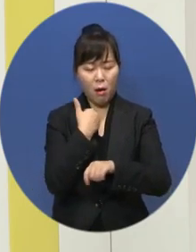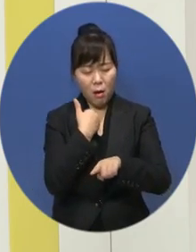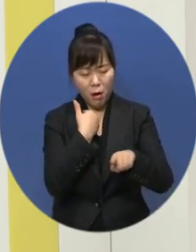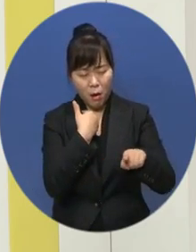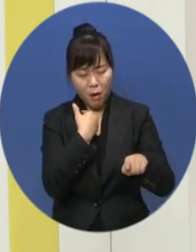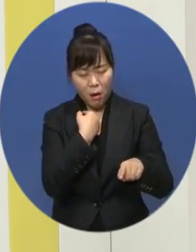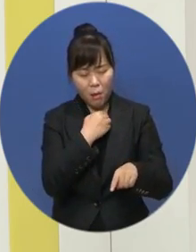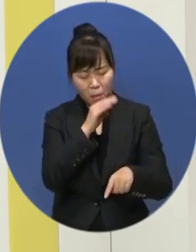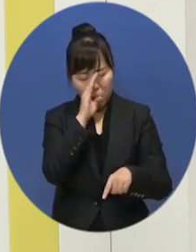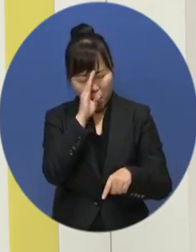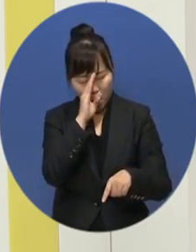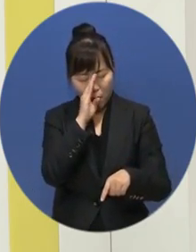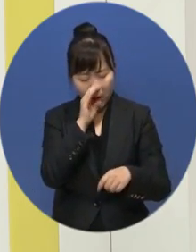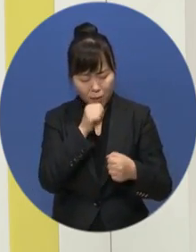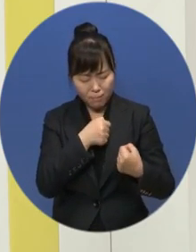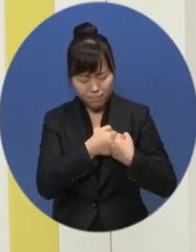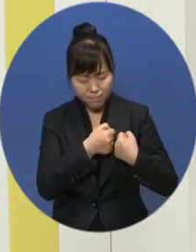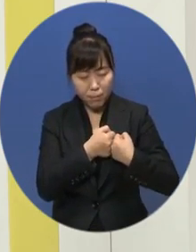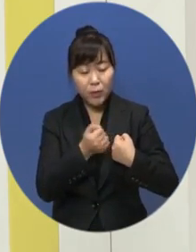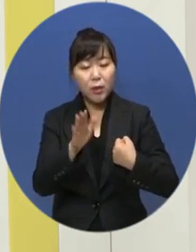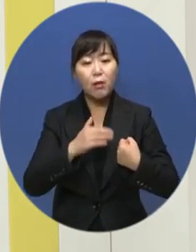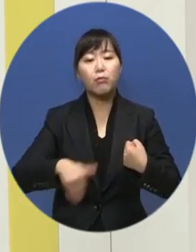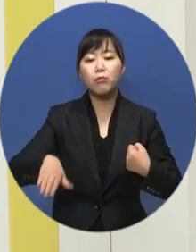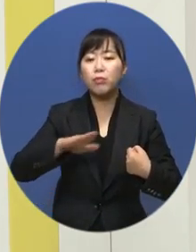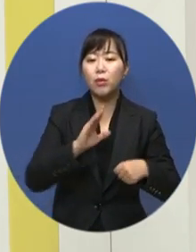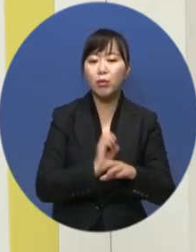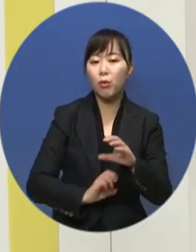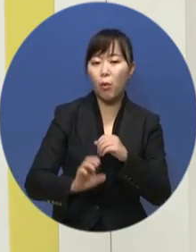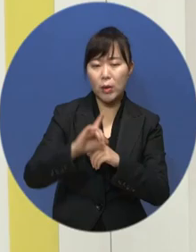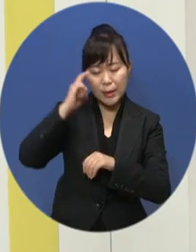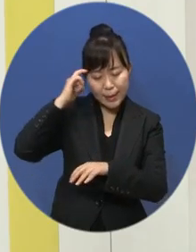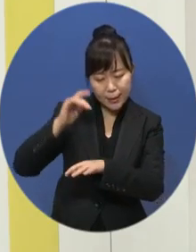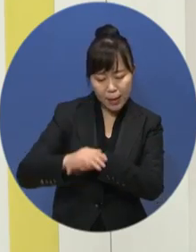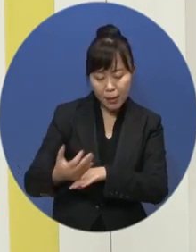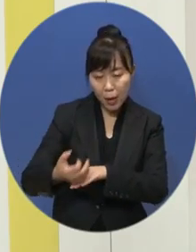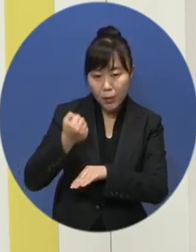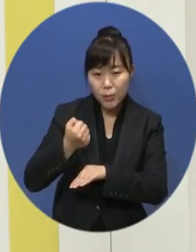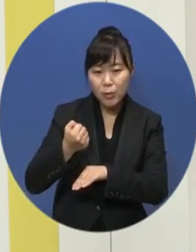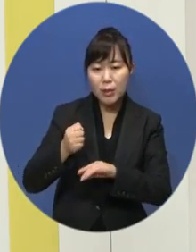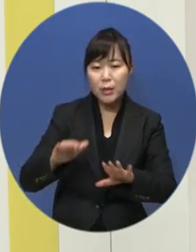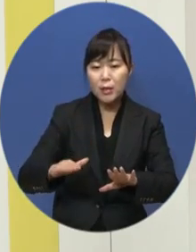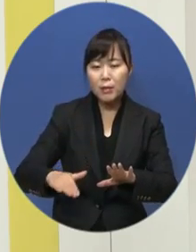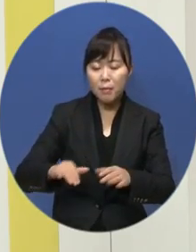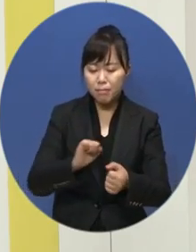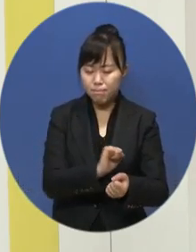않는 역병과 싸우고 있는데 우리는 더욱더 지혜롭게 이